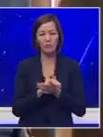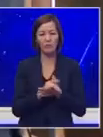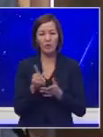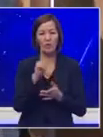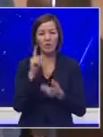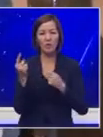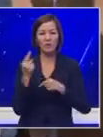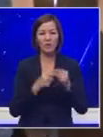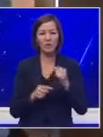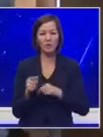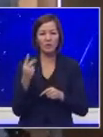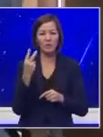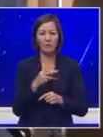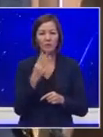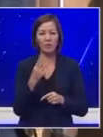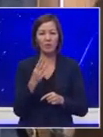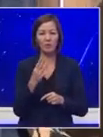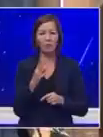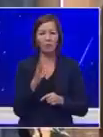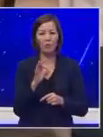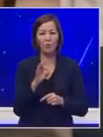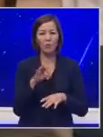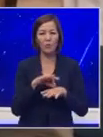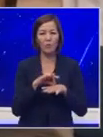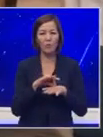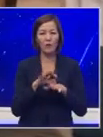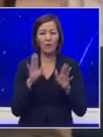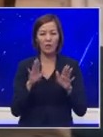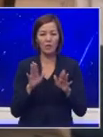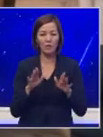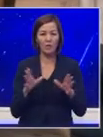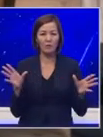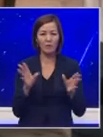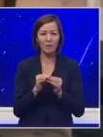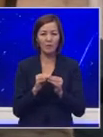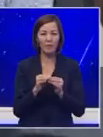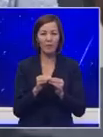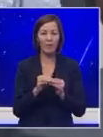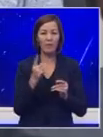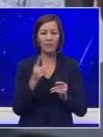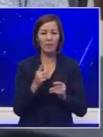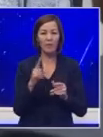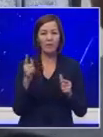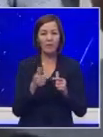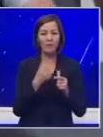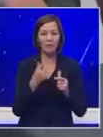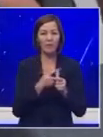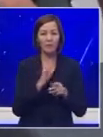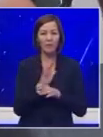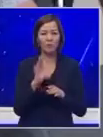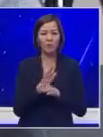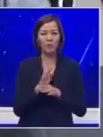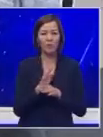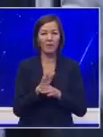кәсіпкер аймақтағы 24 омарташының басын қосып, бір брендпен өнім шығарып отыр. Балдың түр-түрін тегіс ел